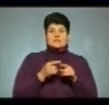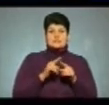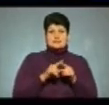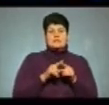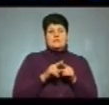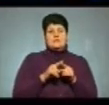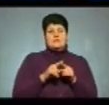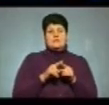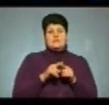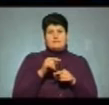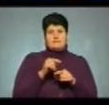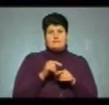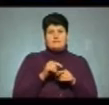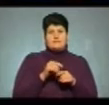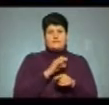в експлуатацію.